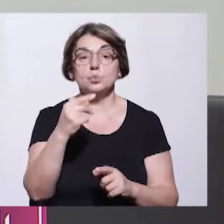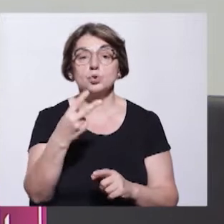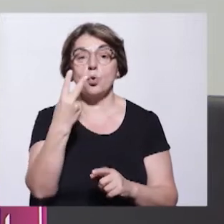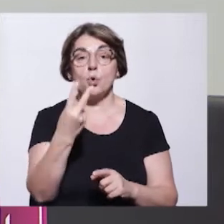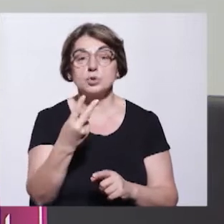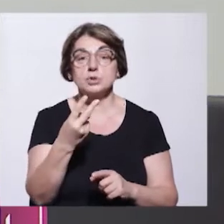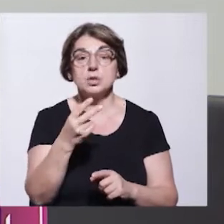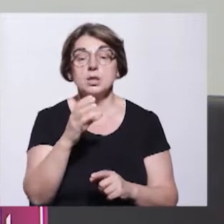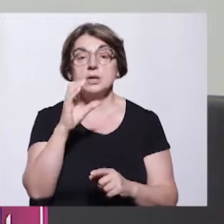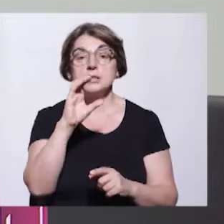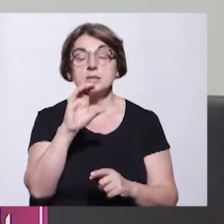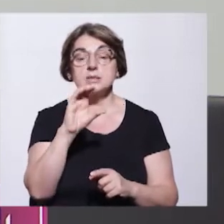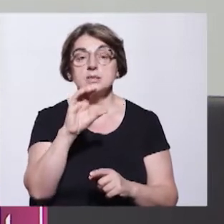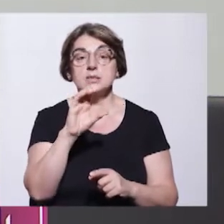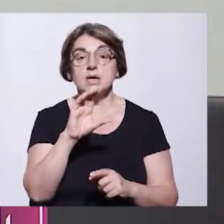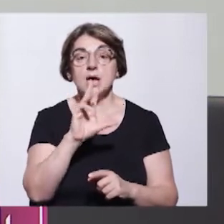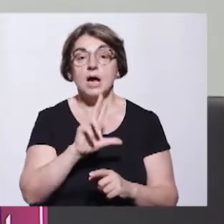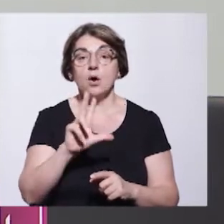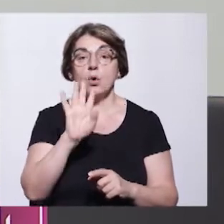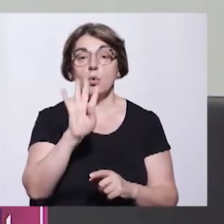უდრის 2-ს, ჩვენ ღებულობთ